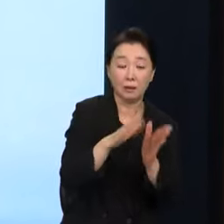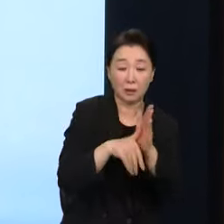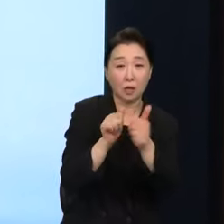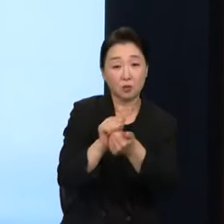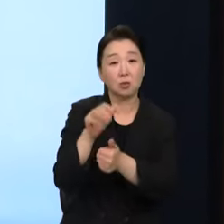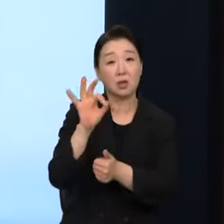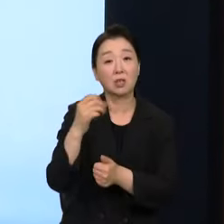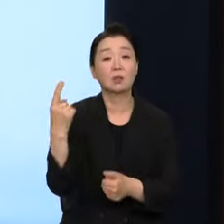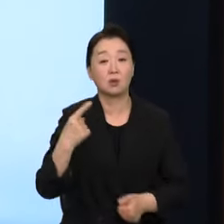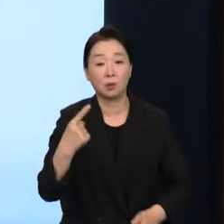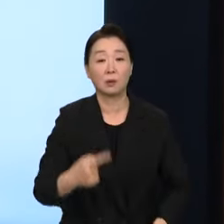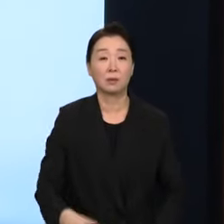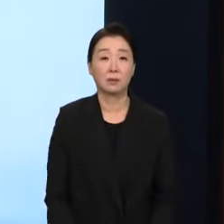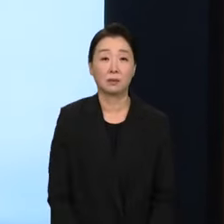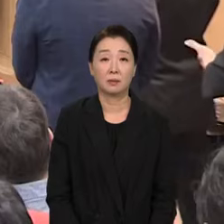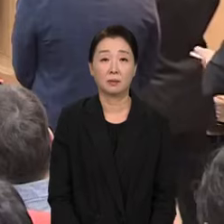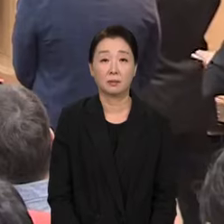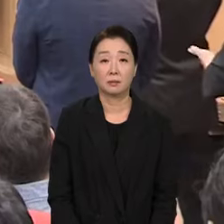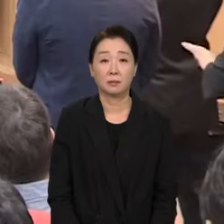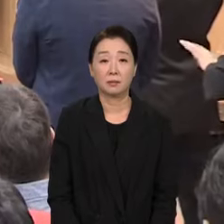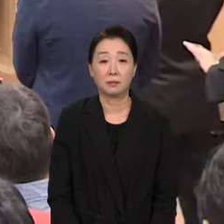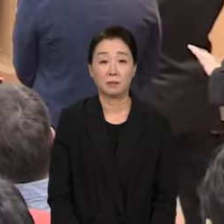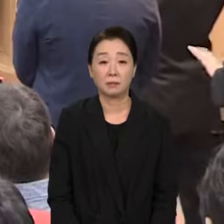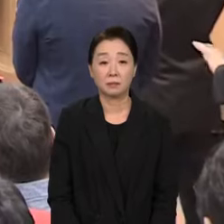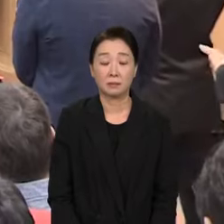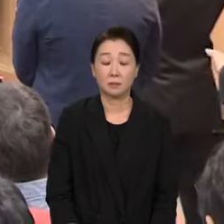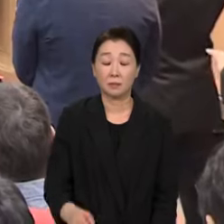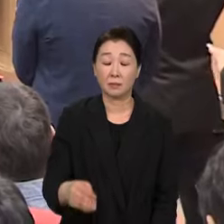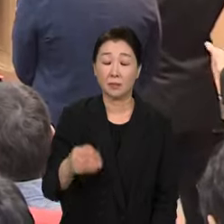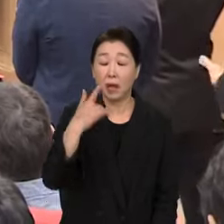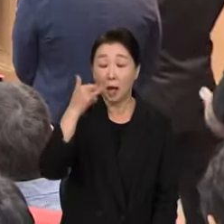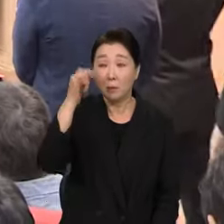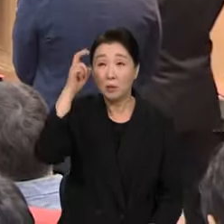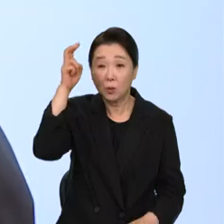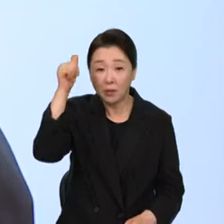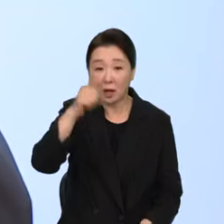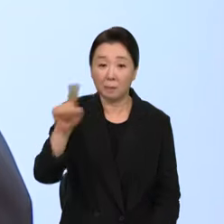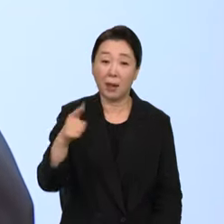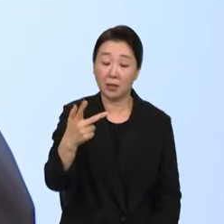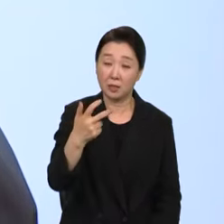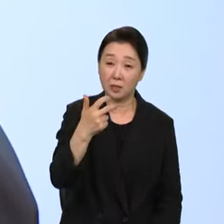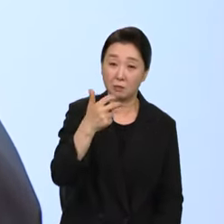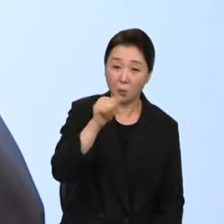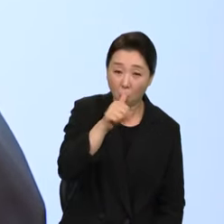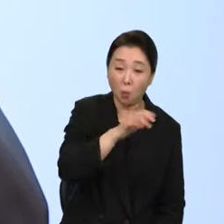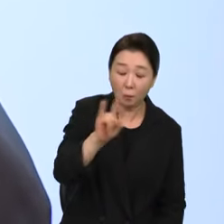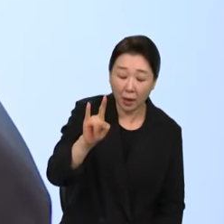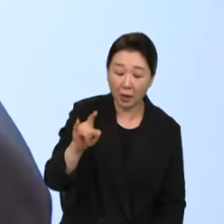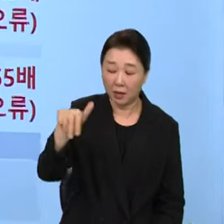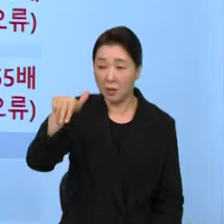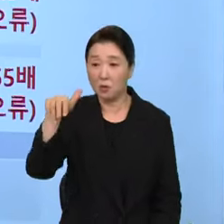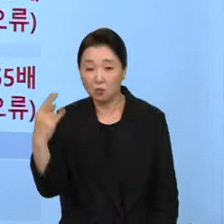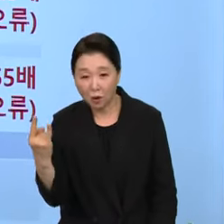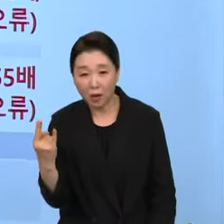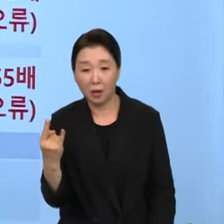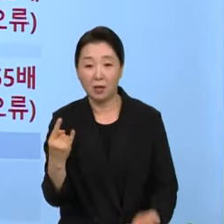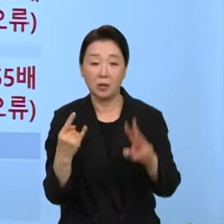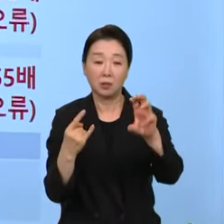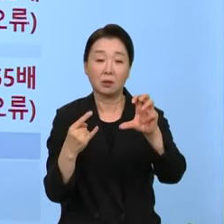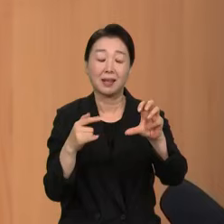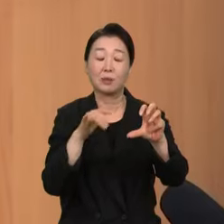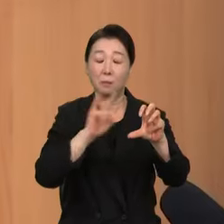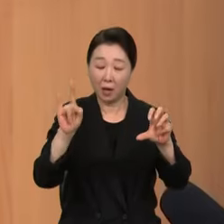가치는 1,000원이었다고 주장했습니다. 최종현 회장이 125배, 최태원 회장이 35배 주식을 상승시켰다는